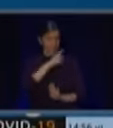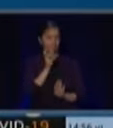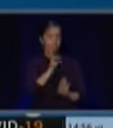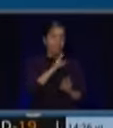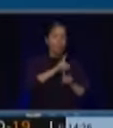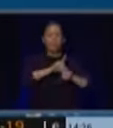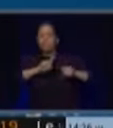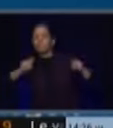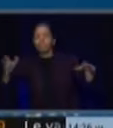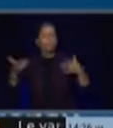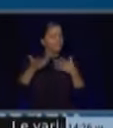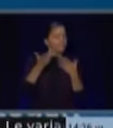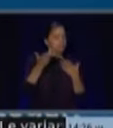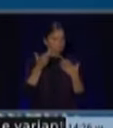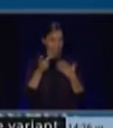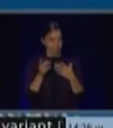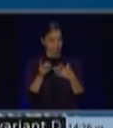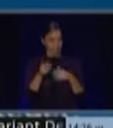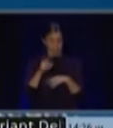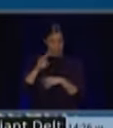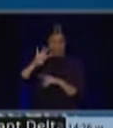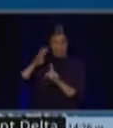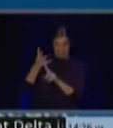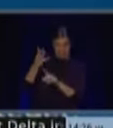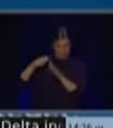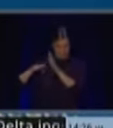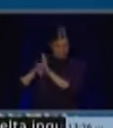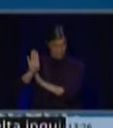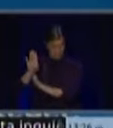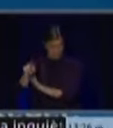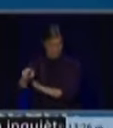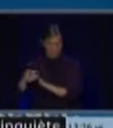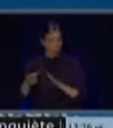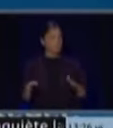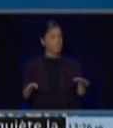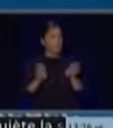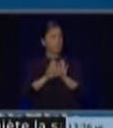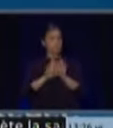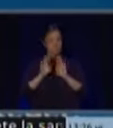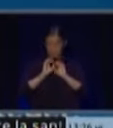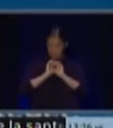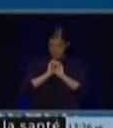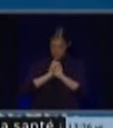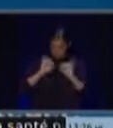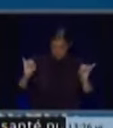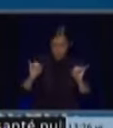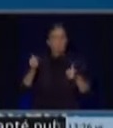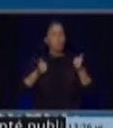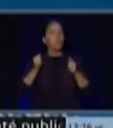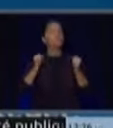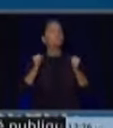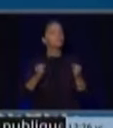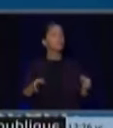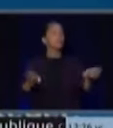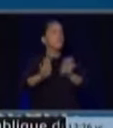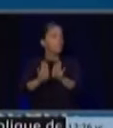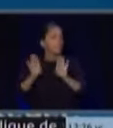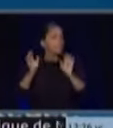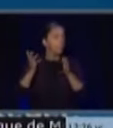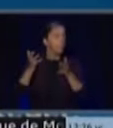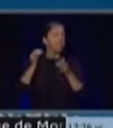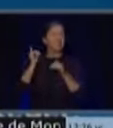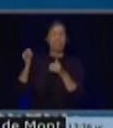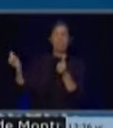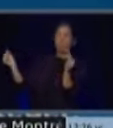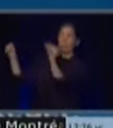qu'on n'a jamais vus au niveau du nombre de cas? Est-ce que c'est quelque chose qui est impossible ou c'est quelque chose qui est toujours là parce qu'on pourrait y avoir recours si on n'a pas le